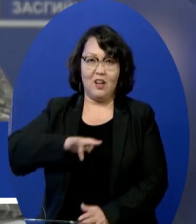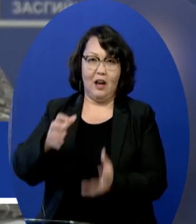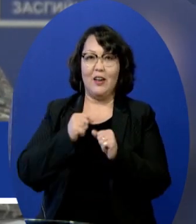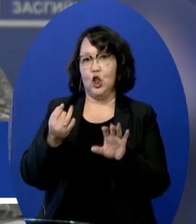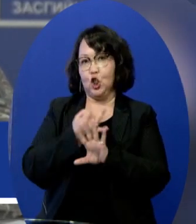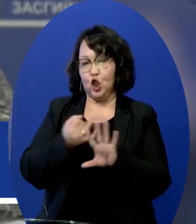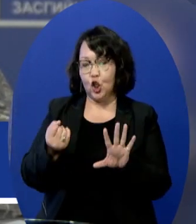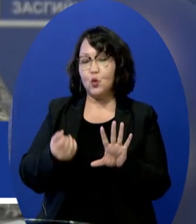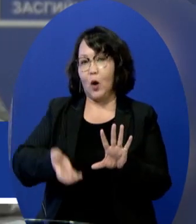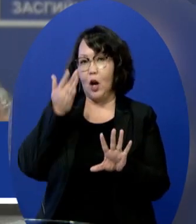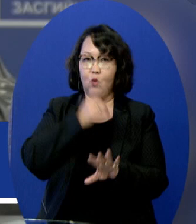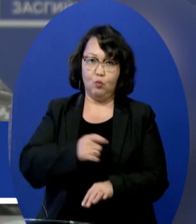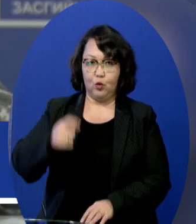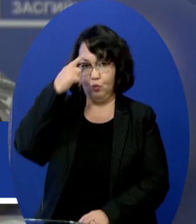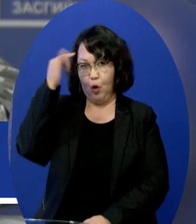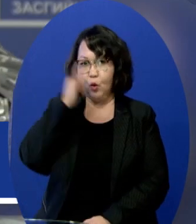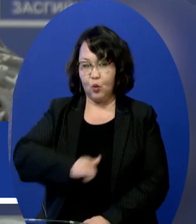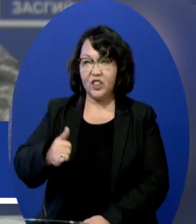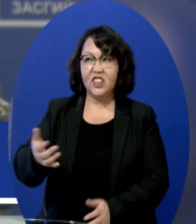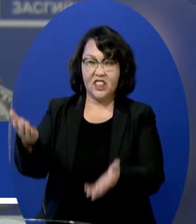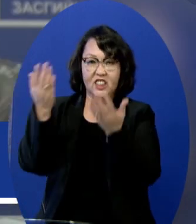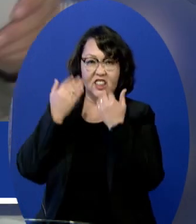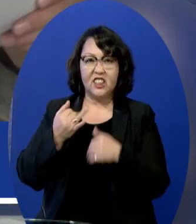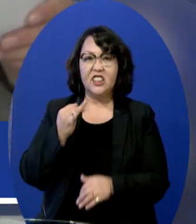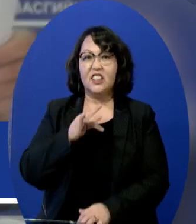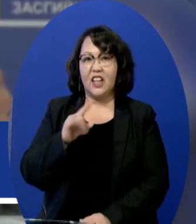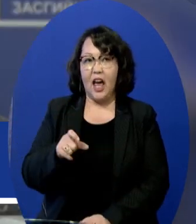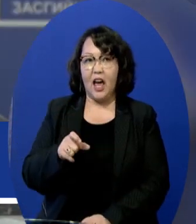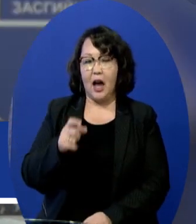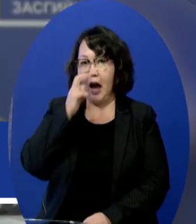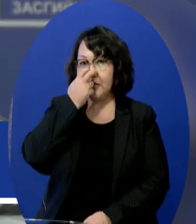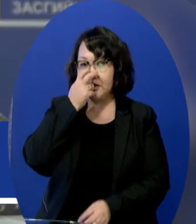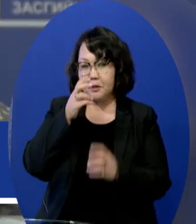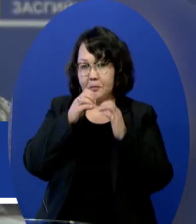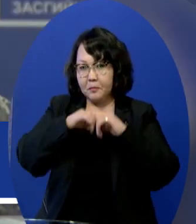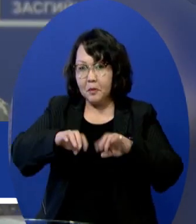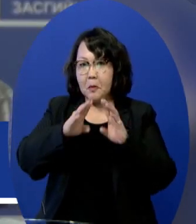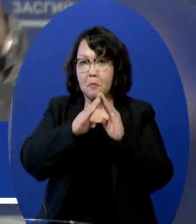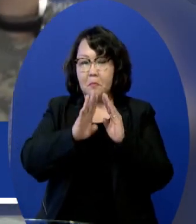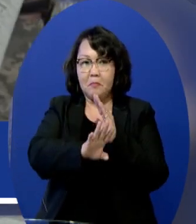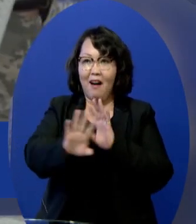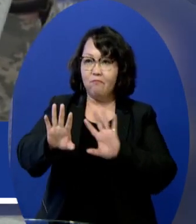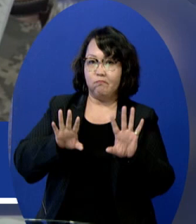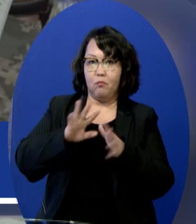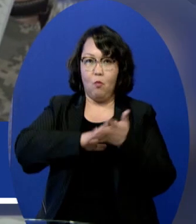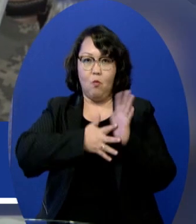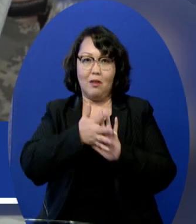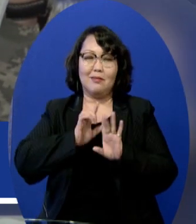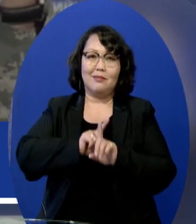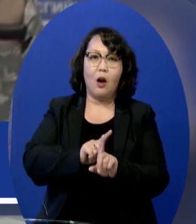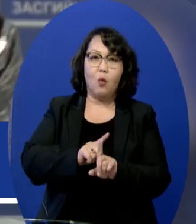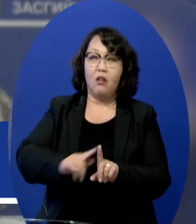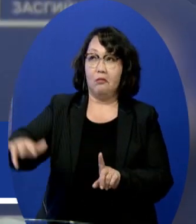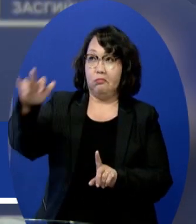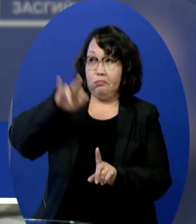700 гаруй иргэн бол Монгол улстай ирнэ. За тусгаарлан ажиглах байрны хуваарийг гаргаад баталчсан байж байгаа. За энэ хуваарийнхын дагуу манай иргэд